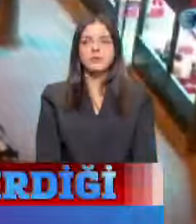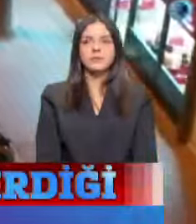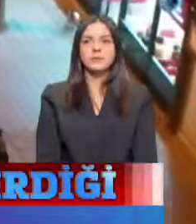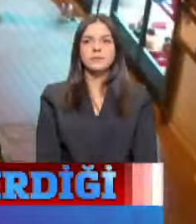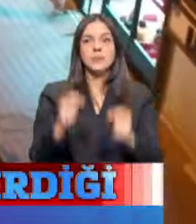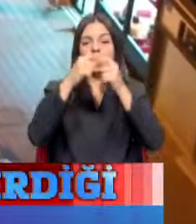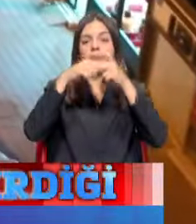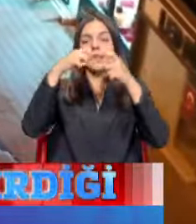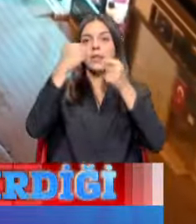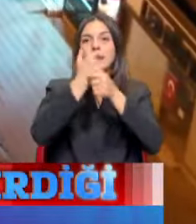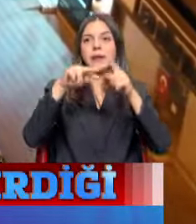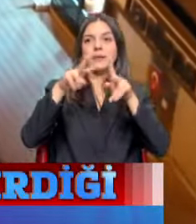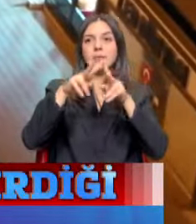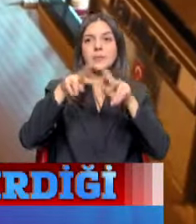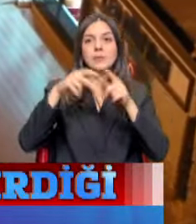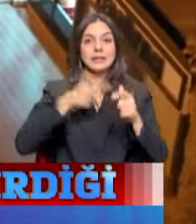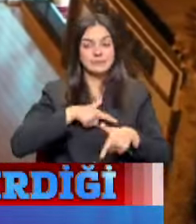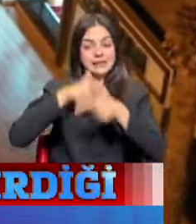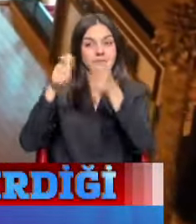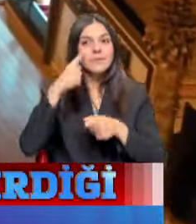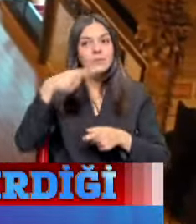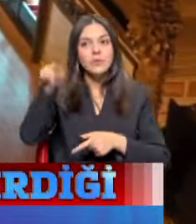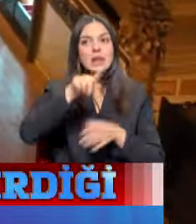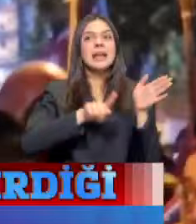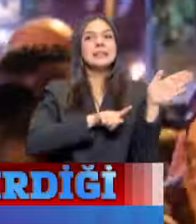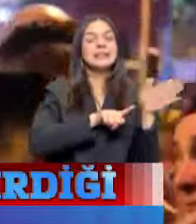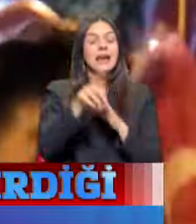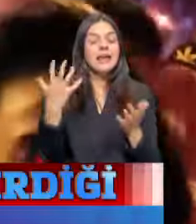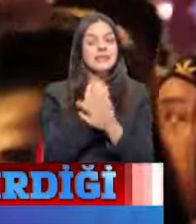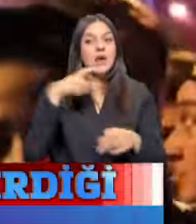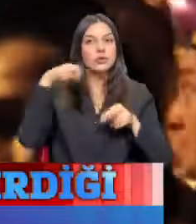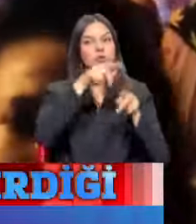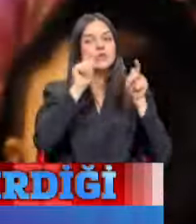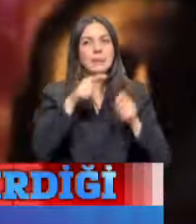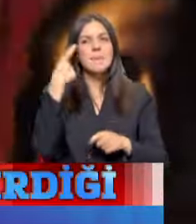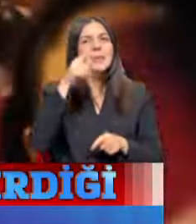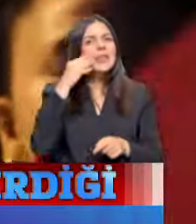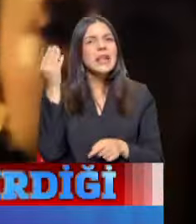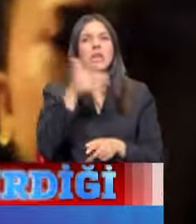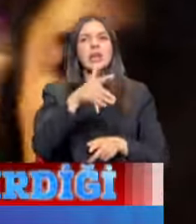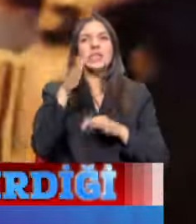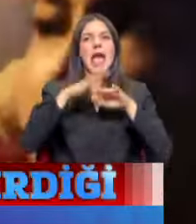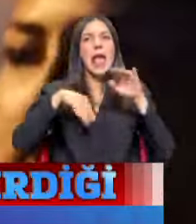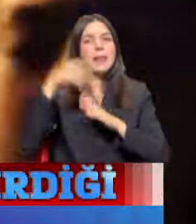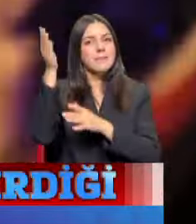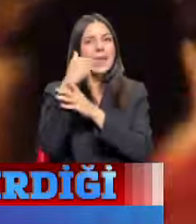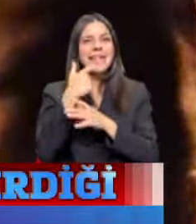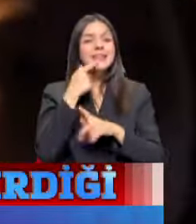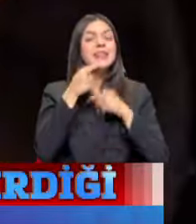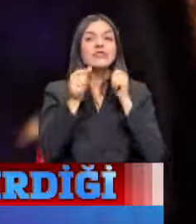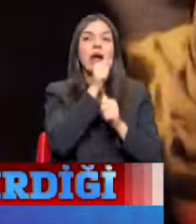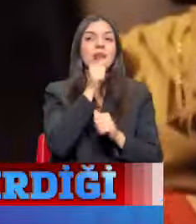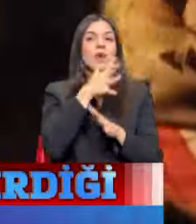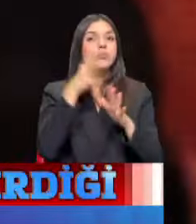Bergama'da vatandaşlar dev Türk bayrağıyla yürüdü, sokaklarda zafer yürüyüşü yaptı. Binlerce kişi ellerinde bayraklar, dillerde marşlarla büyük zaferi